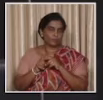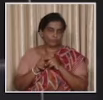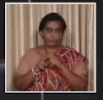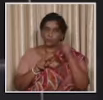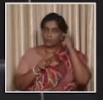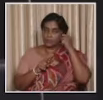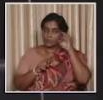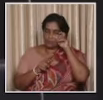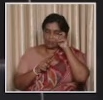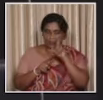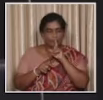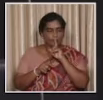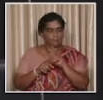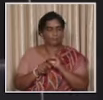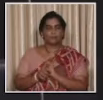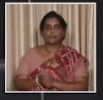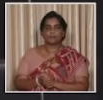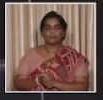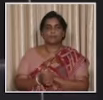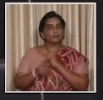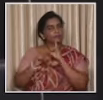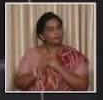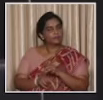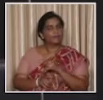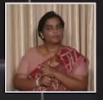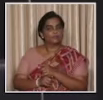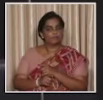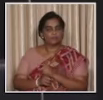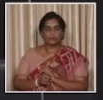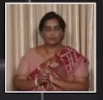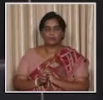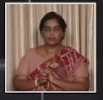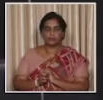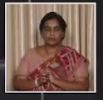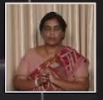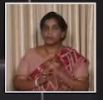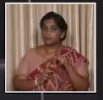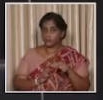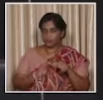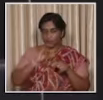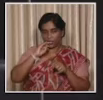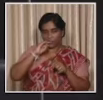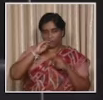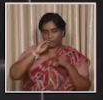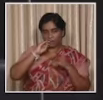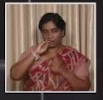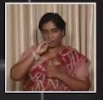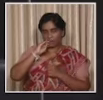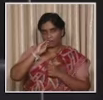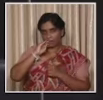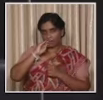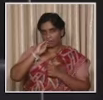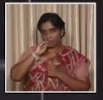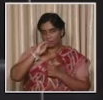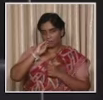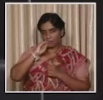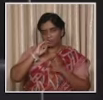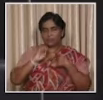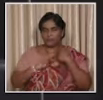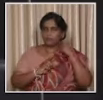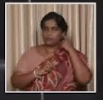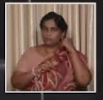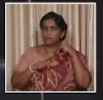කල්පනා කරන්නට කියලා මම ඉල්ලා සිටිනවා. ඉතින් ඒ වගේම දැන් now I think it is